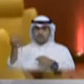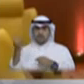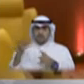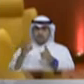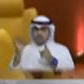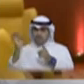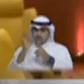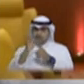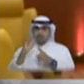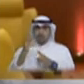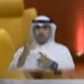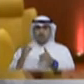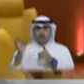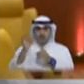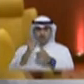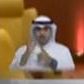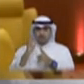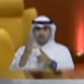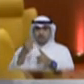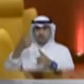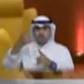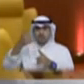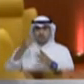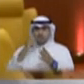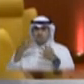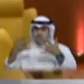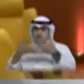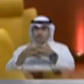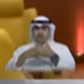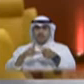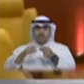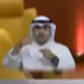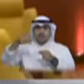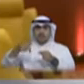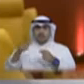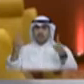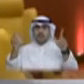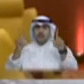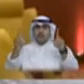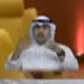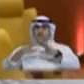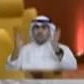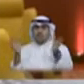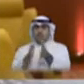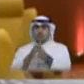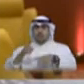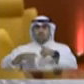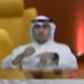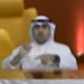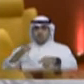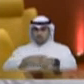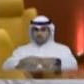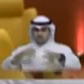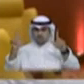اعلاميه مشتركه لدفع فيج تجاه القضايا الخليجيه وكذلك مناقشه